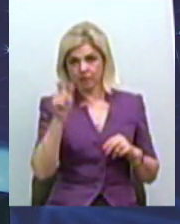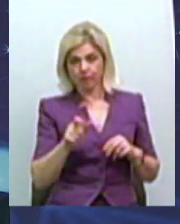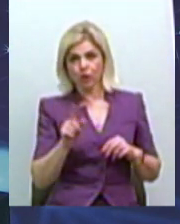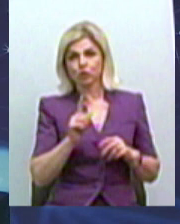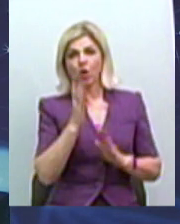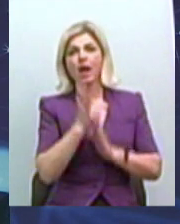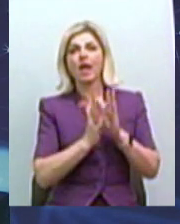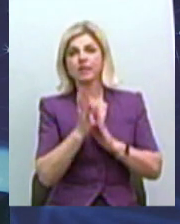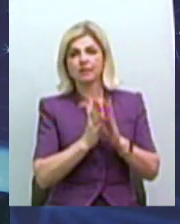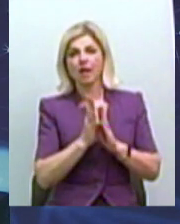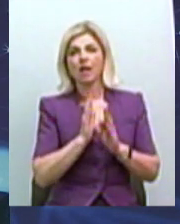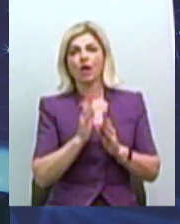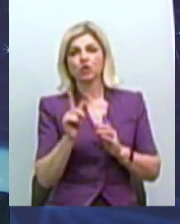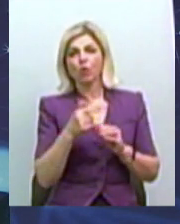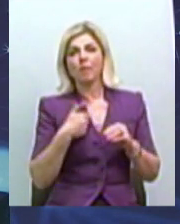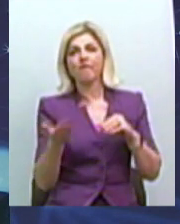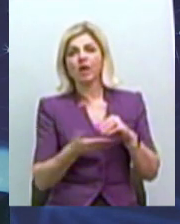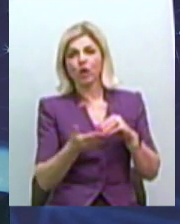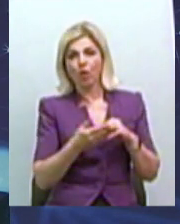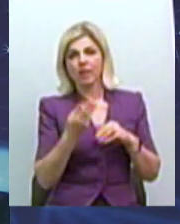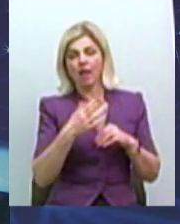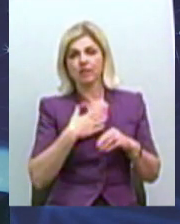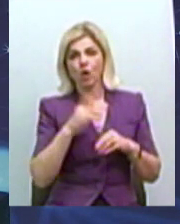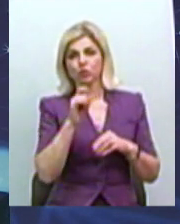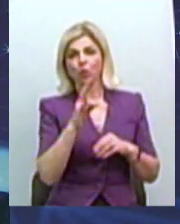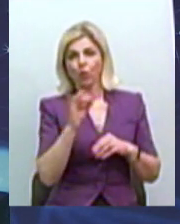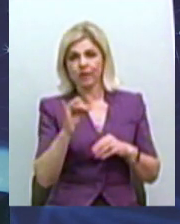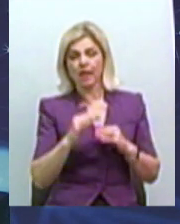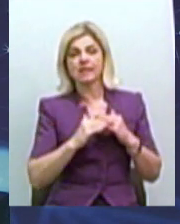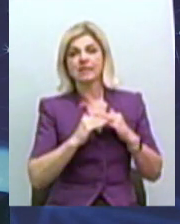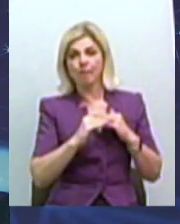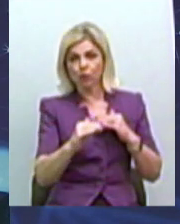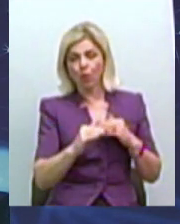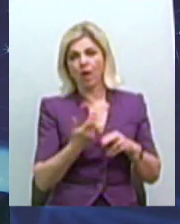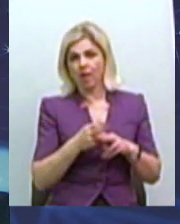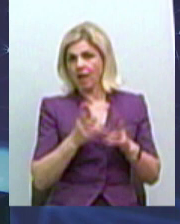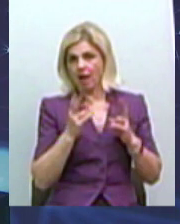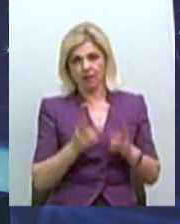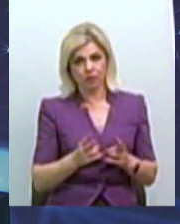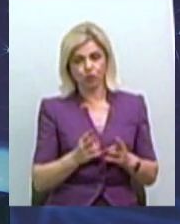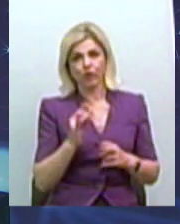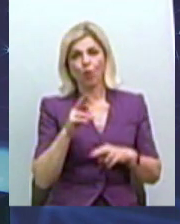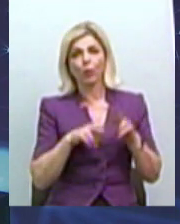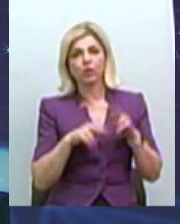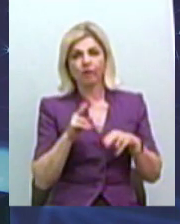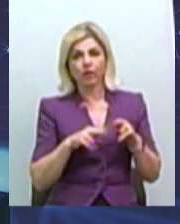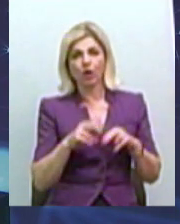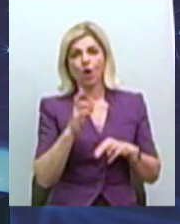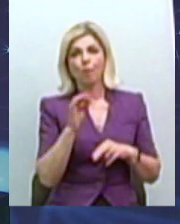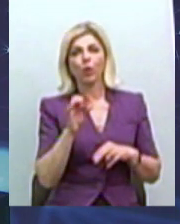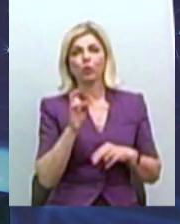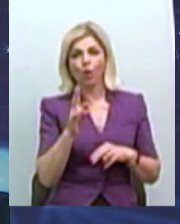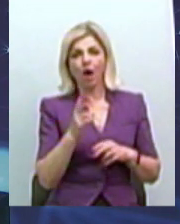ми вирубуємо для нашої зони степної, це катастрофа. І будівництво блоків